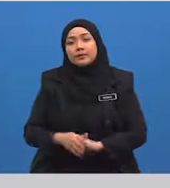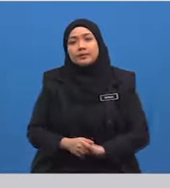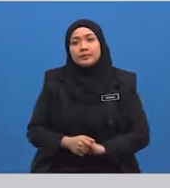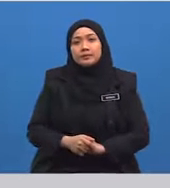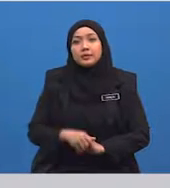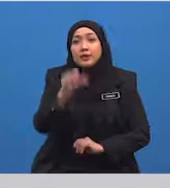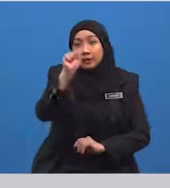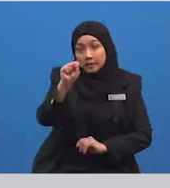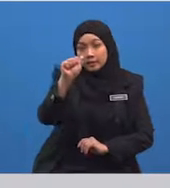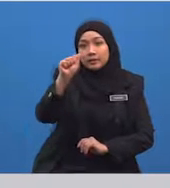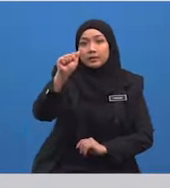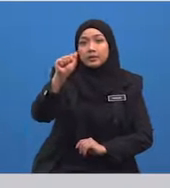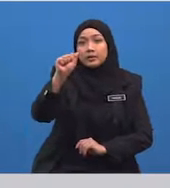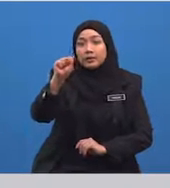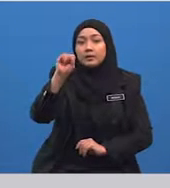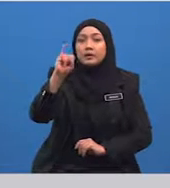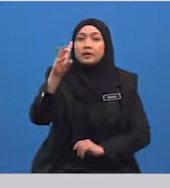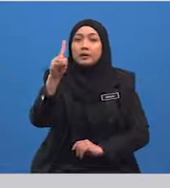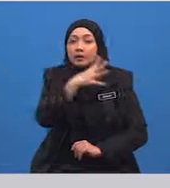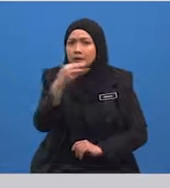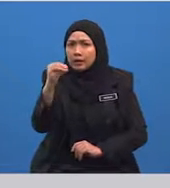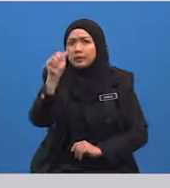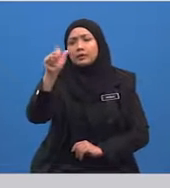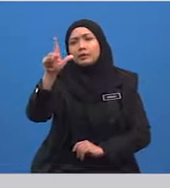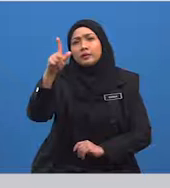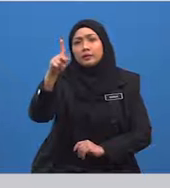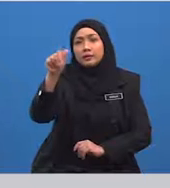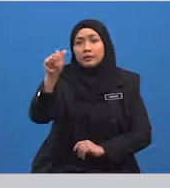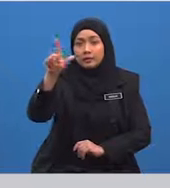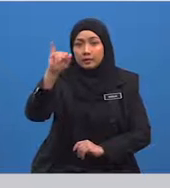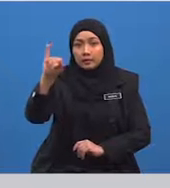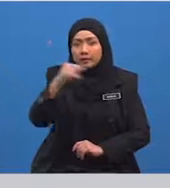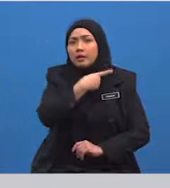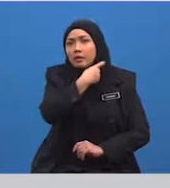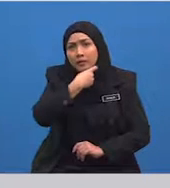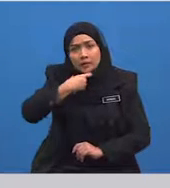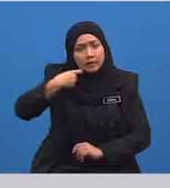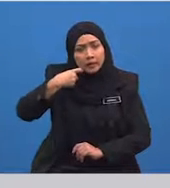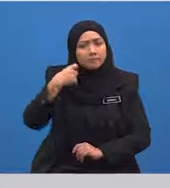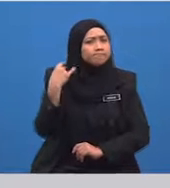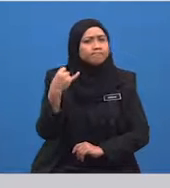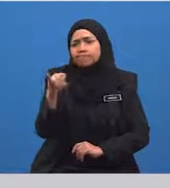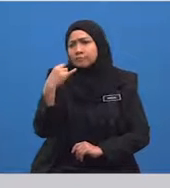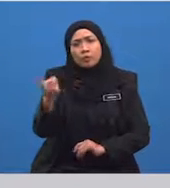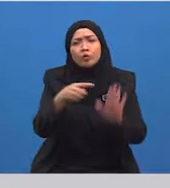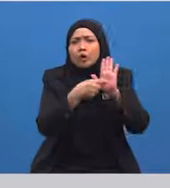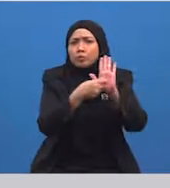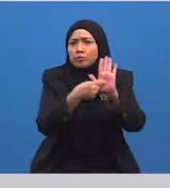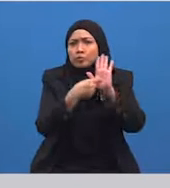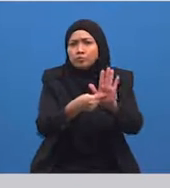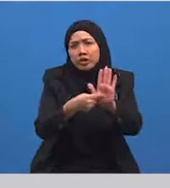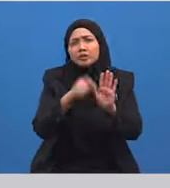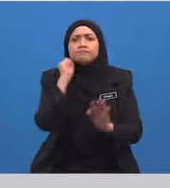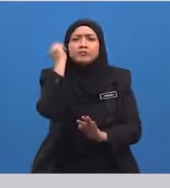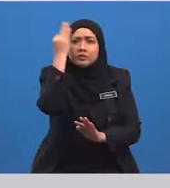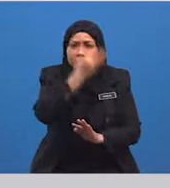Asid dan alkali yang kering atau kontang tidak dapat menunjukkan sifat kimia